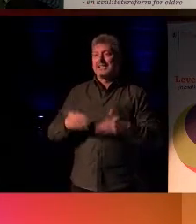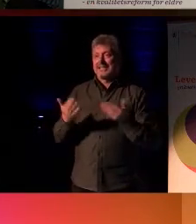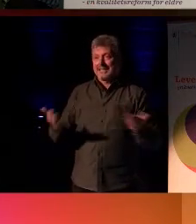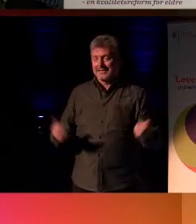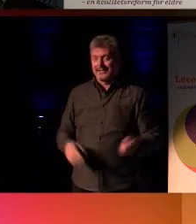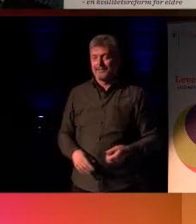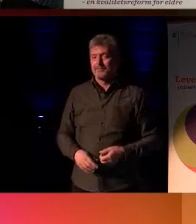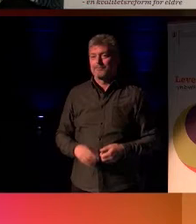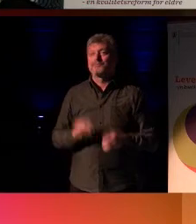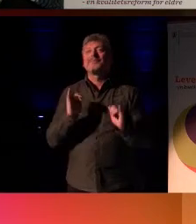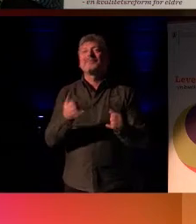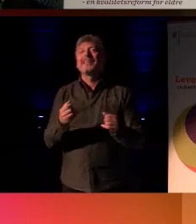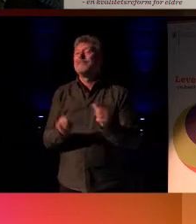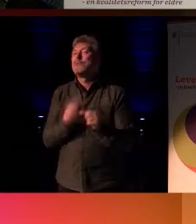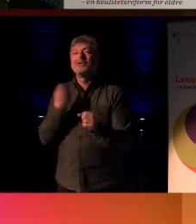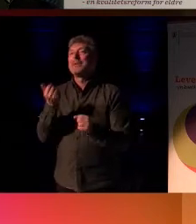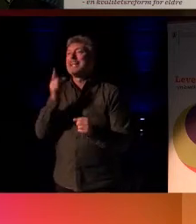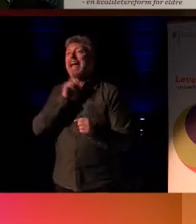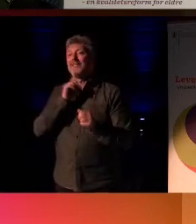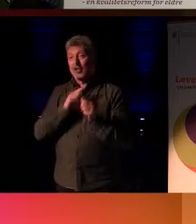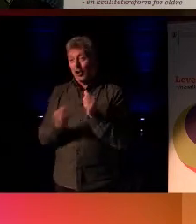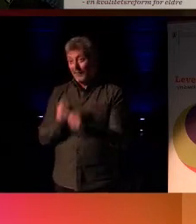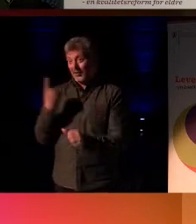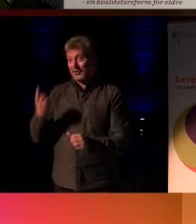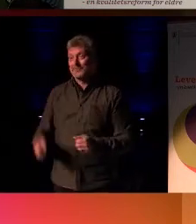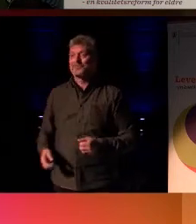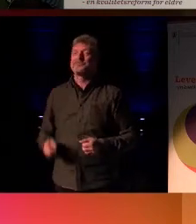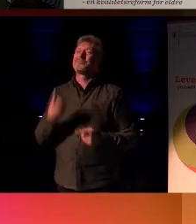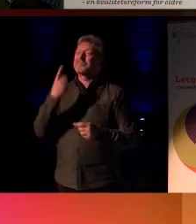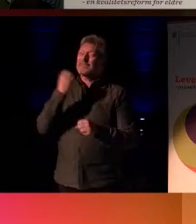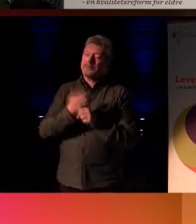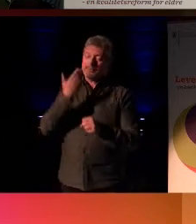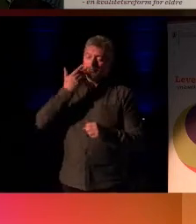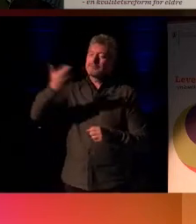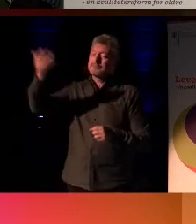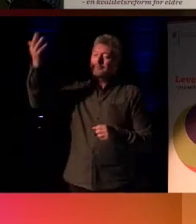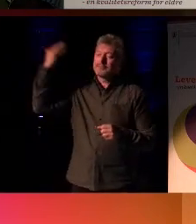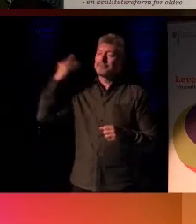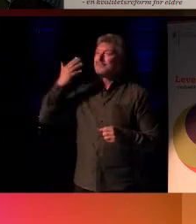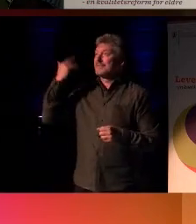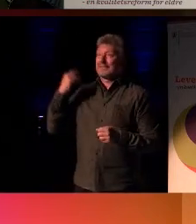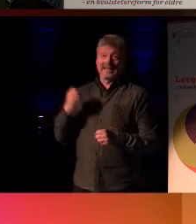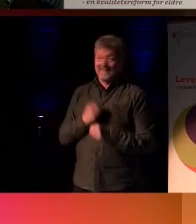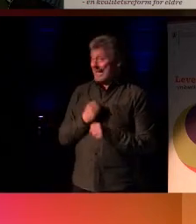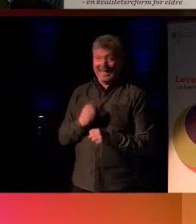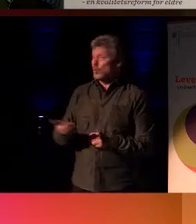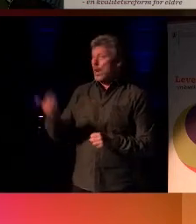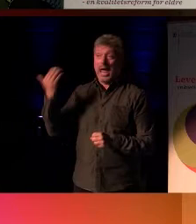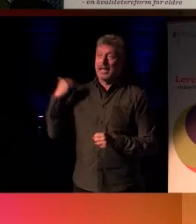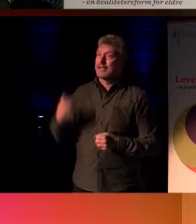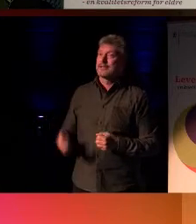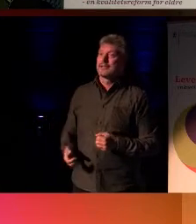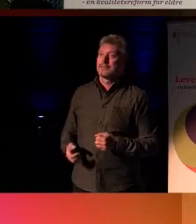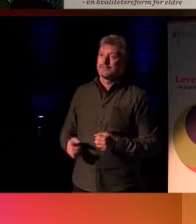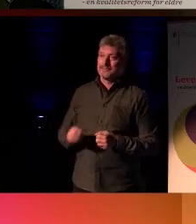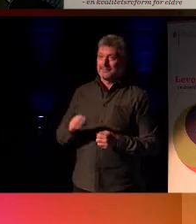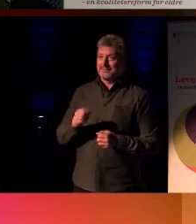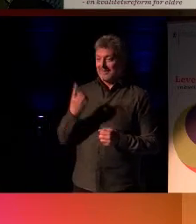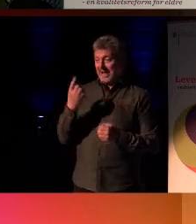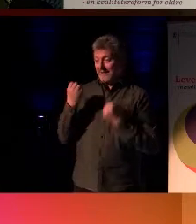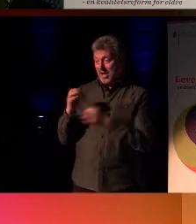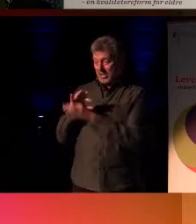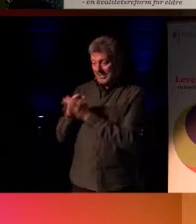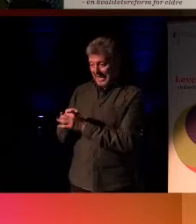Vi skal starte med et nytt eventyr. Det var en gang, for ikke så veldig lenge siden, en